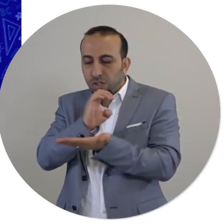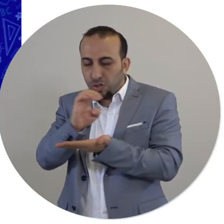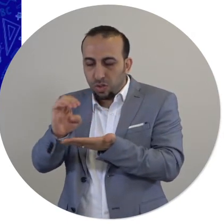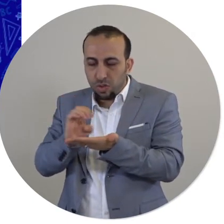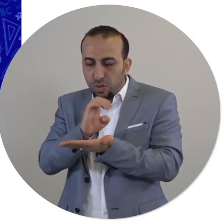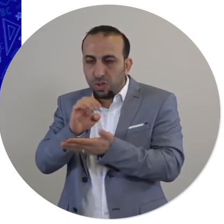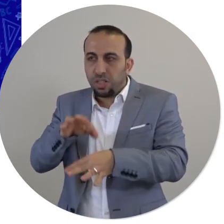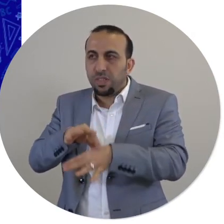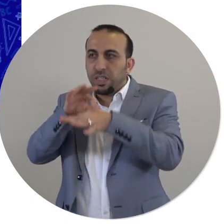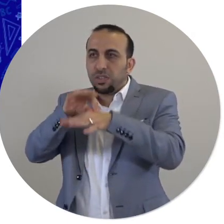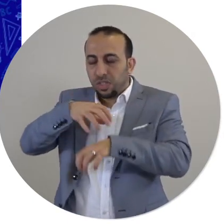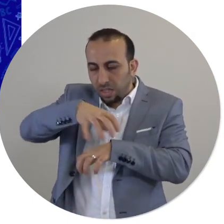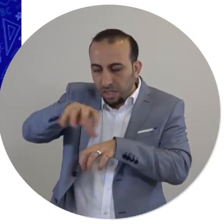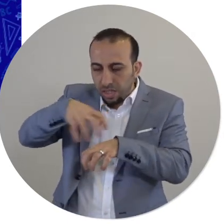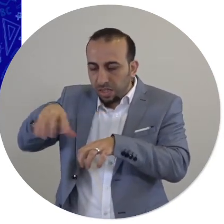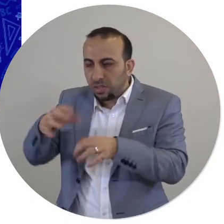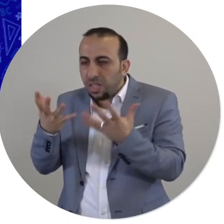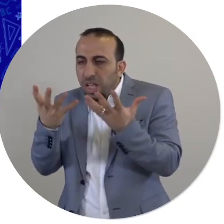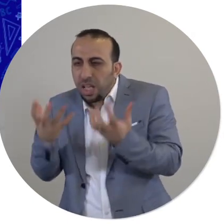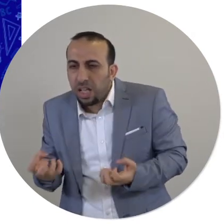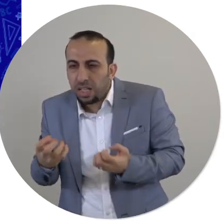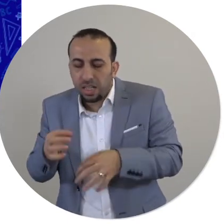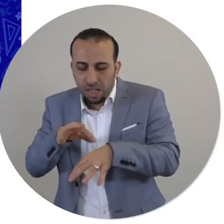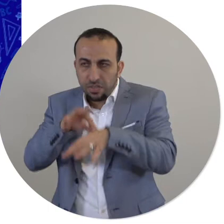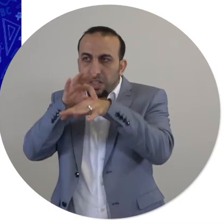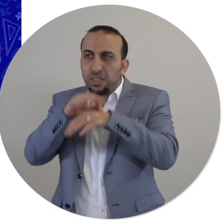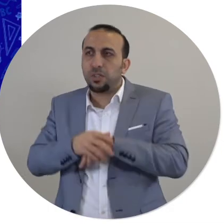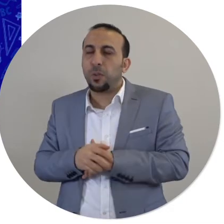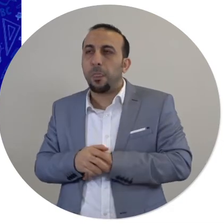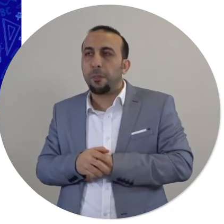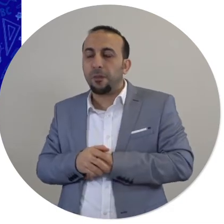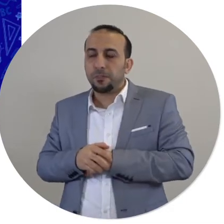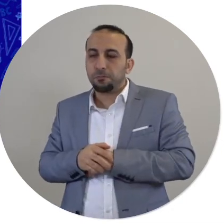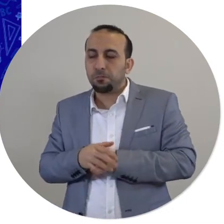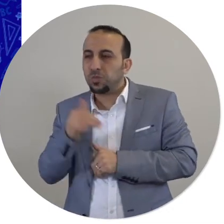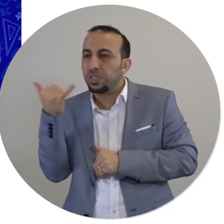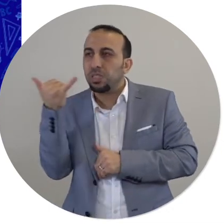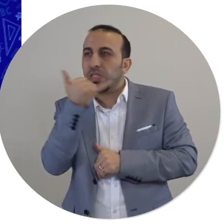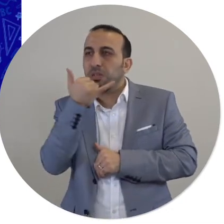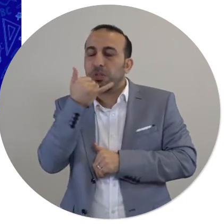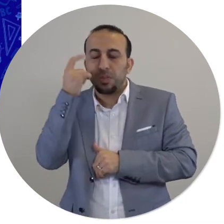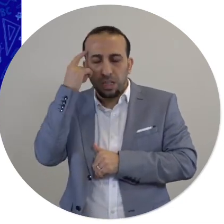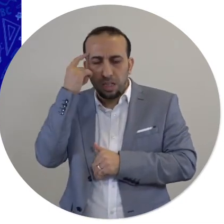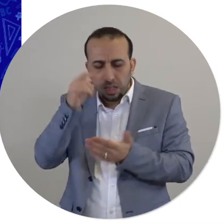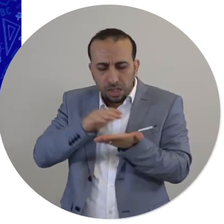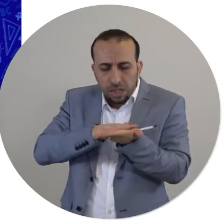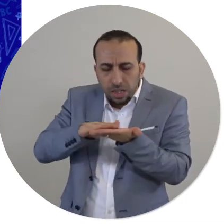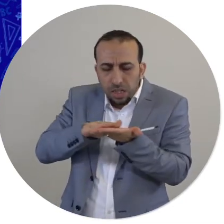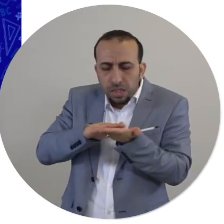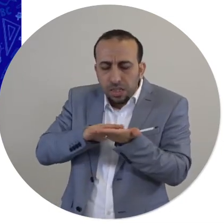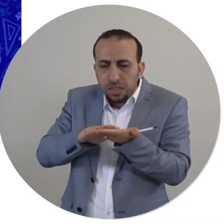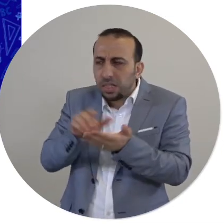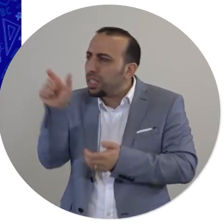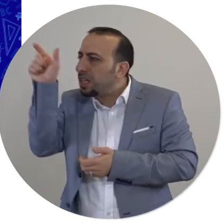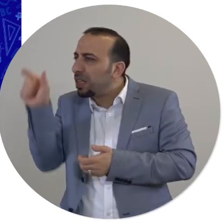السكان، وهو التوزيع والكثافة السكانية. تهتم الجغرافيا السكان بموضوعين مهمين، هما أين يعيش الإنسان، كيف